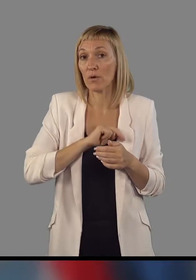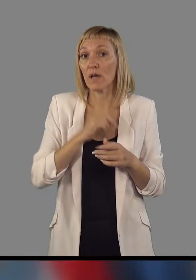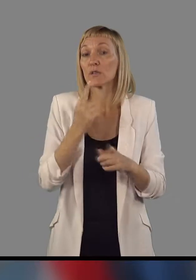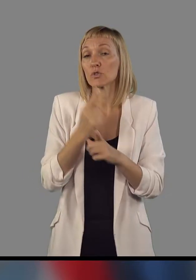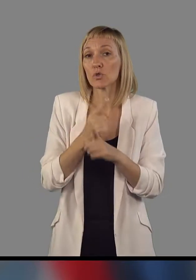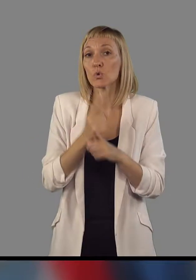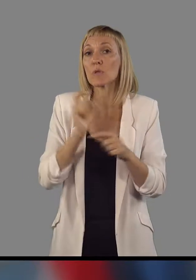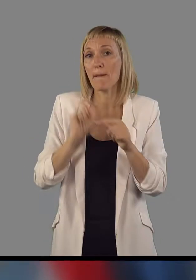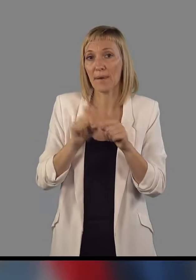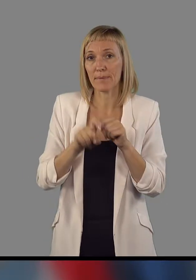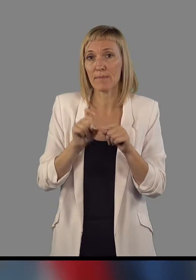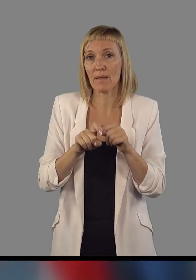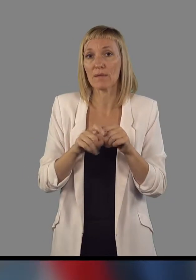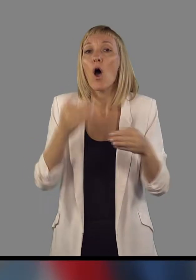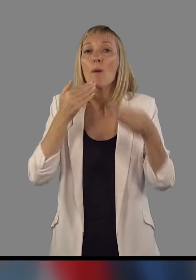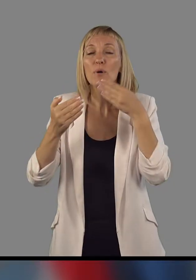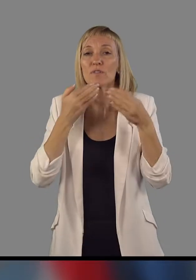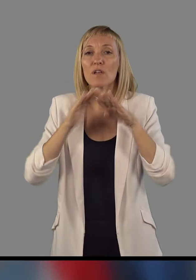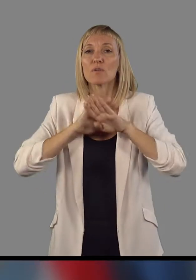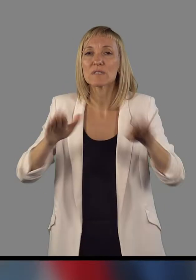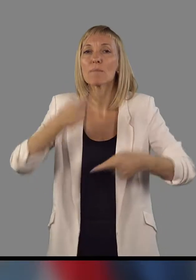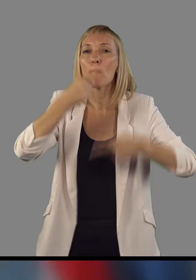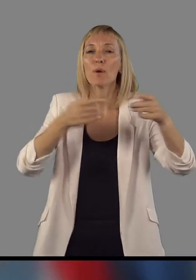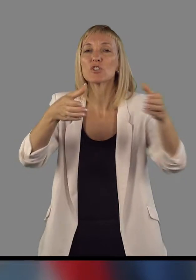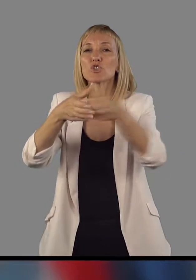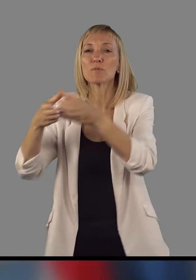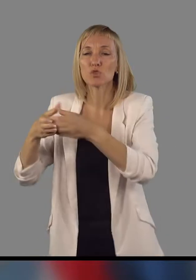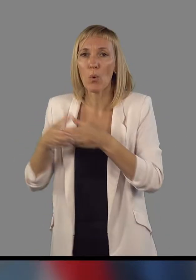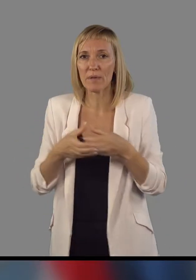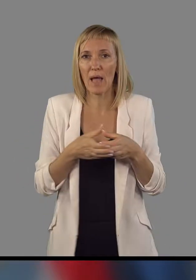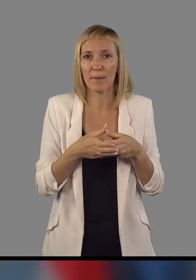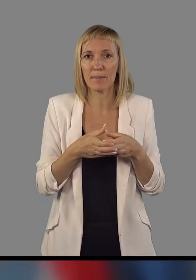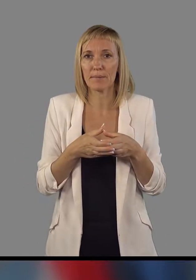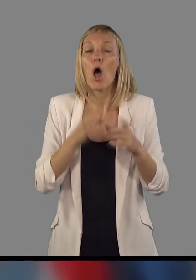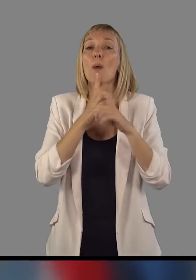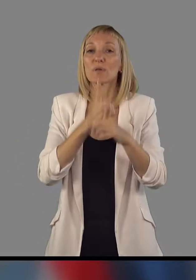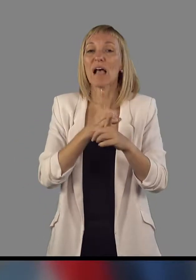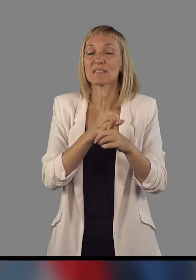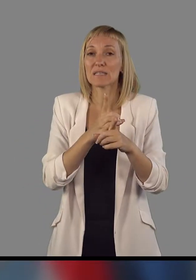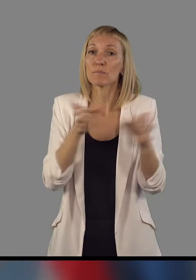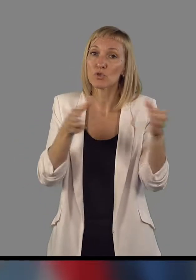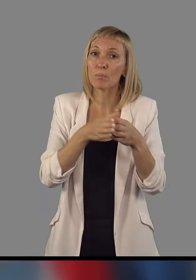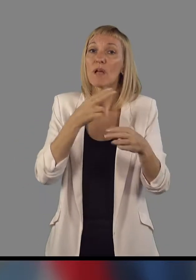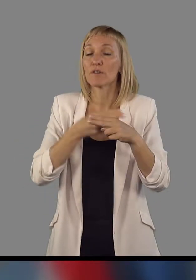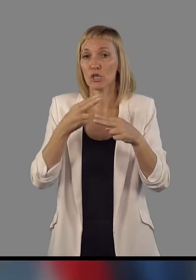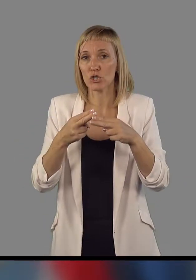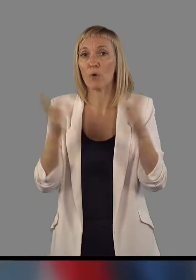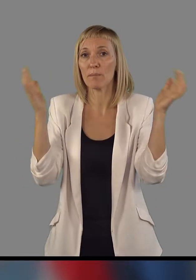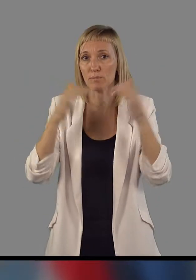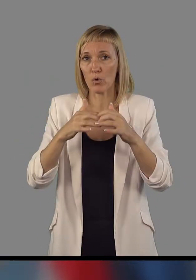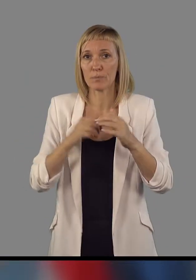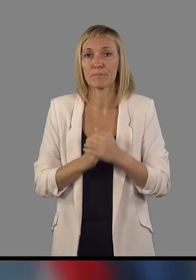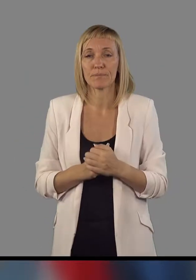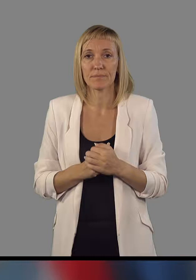Same prednostne naloge so bile pa tudi predmet posvetovanja z vsemi političnimi skupinami, poslanskimi skupinami